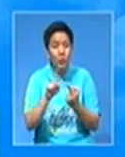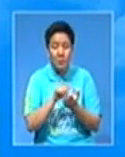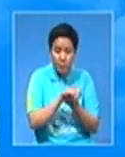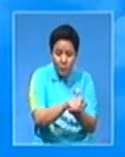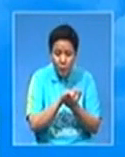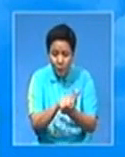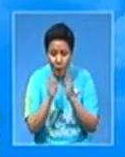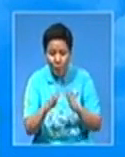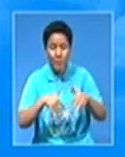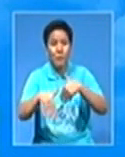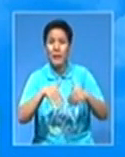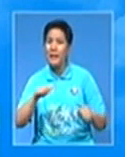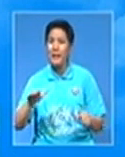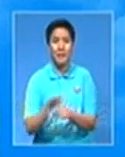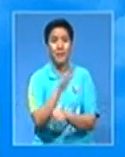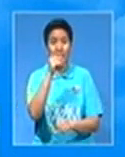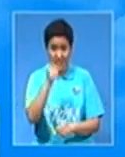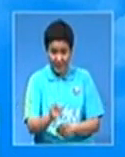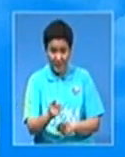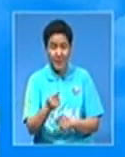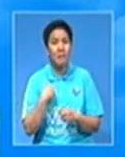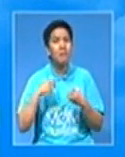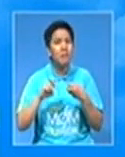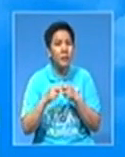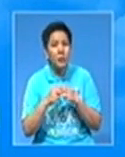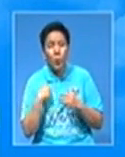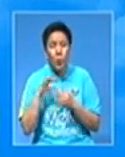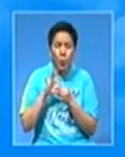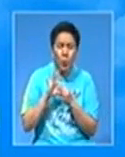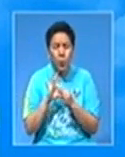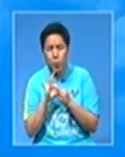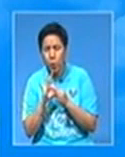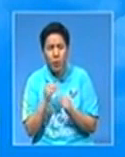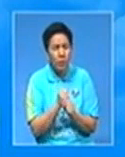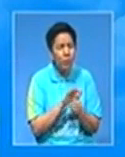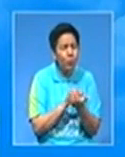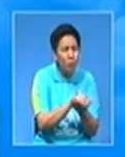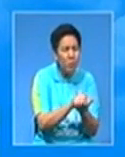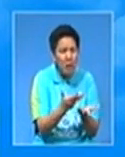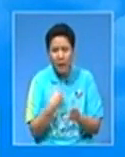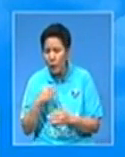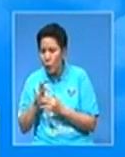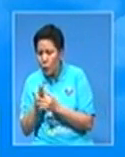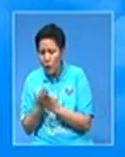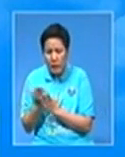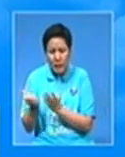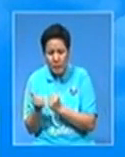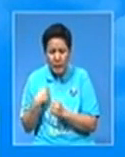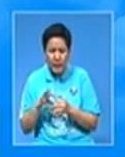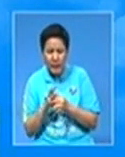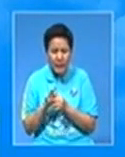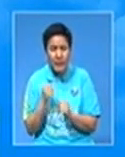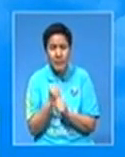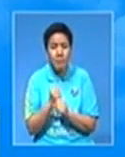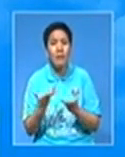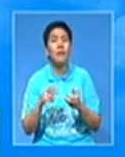ริการแก่พี่น้องประชาชนอย่างเต็มความสามารถปราศจากเรื่องกังวลหนี้สินภาระซึ่งอาจจะคอยฉุดรั้งประสิท